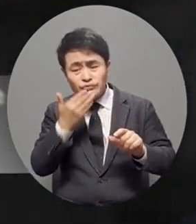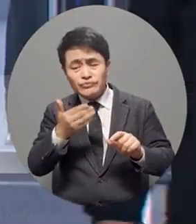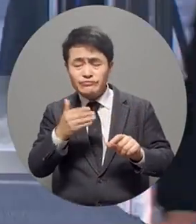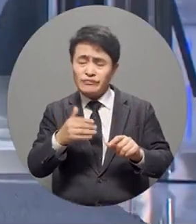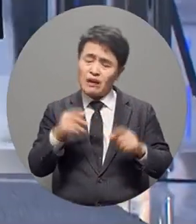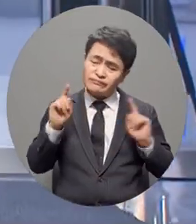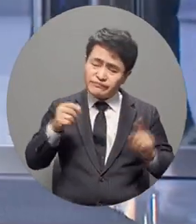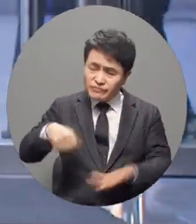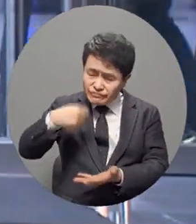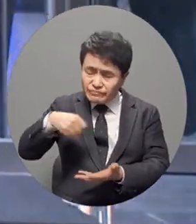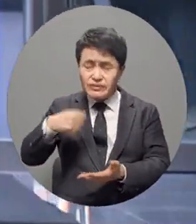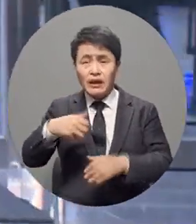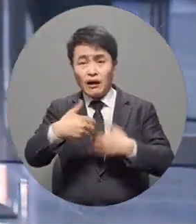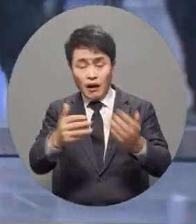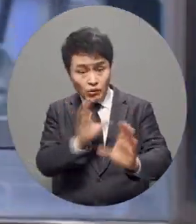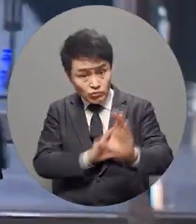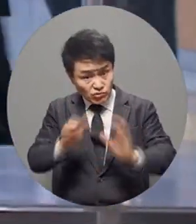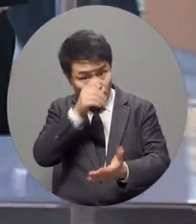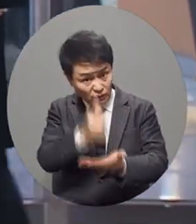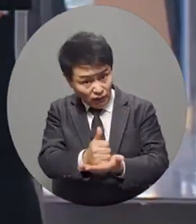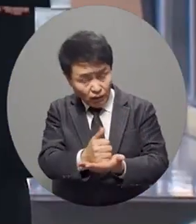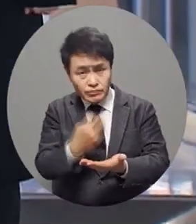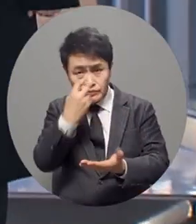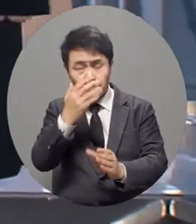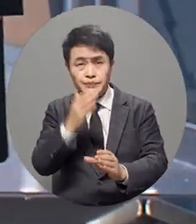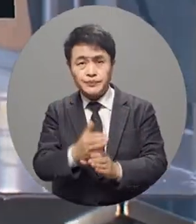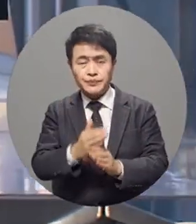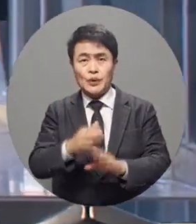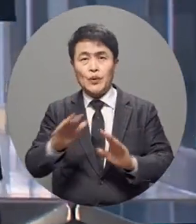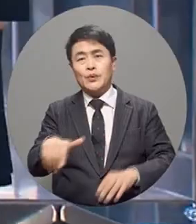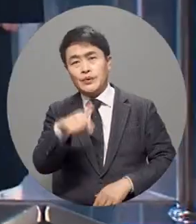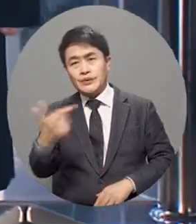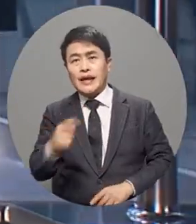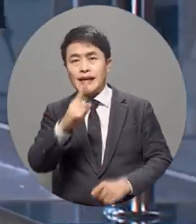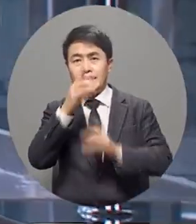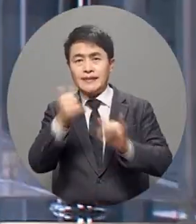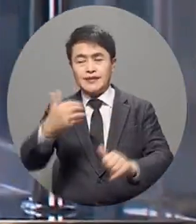확인하고 추가 범행을 조사하고 있습니다. 경찰은